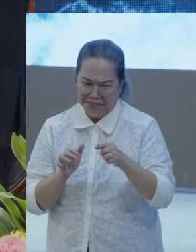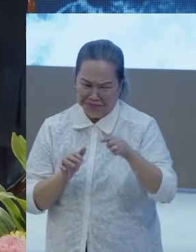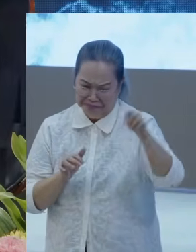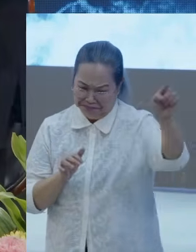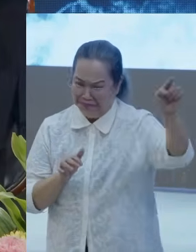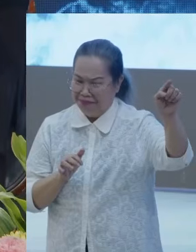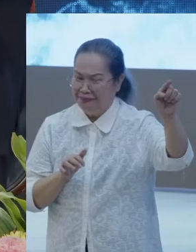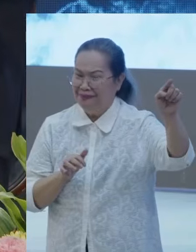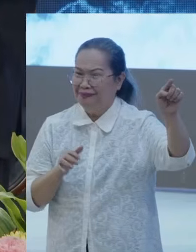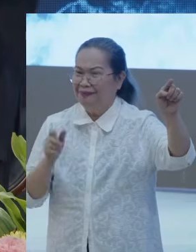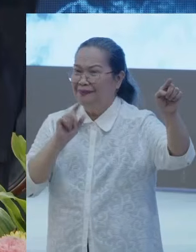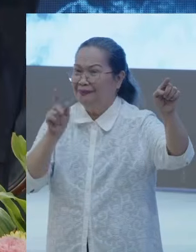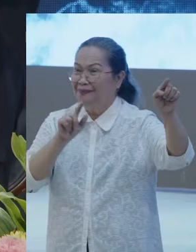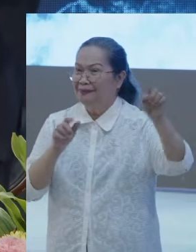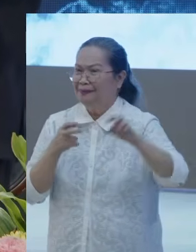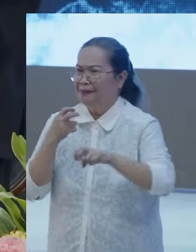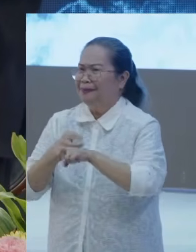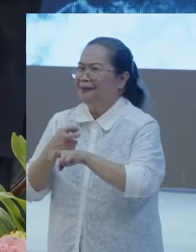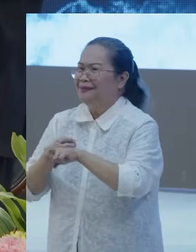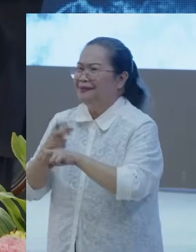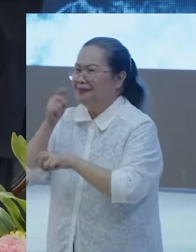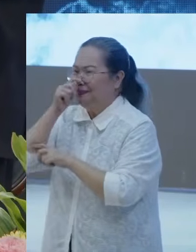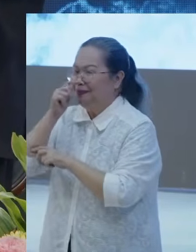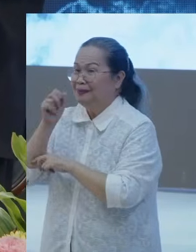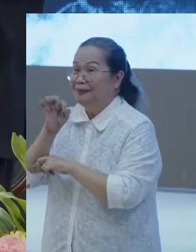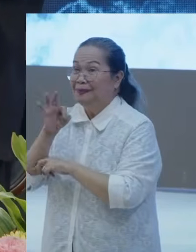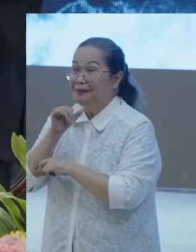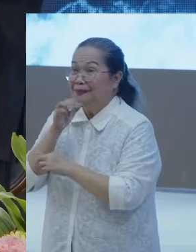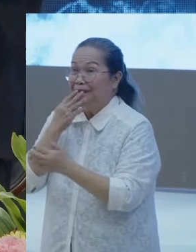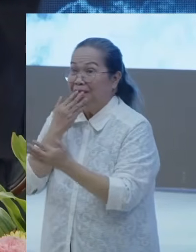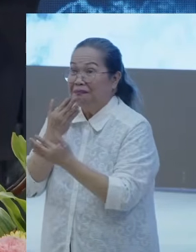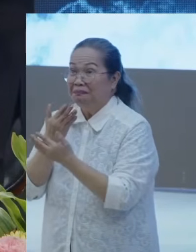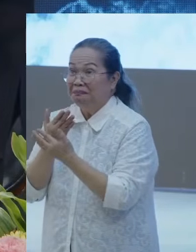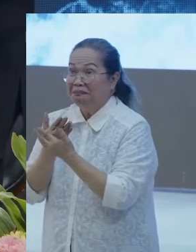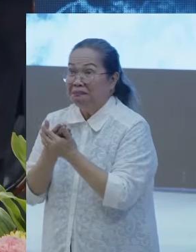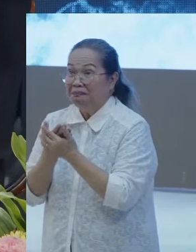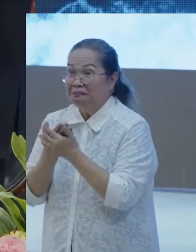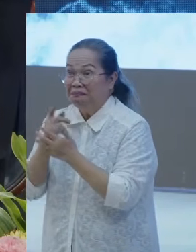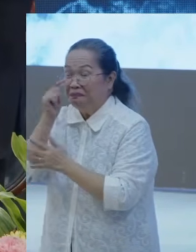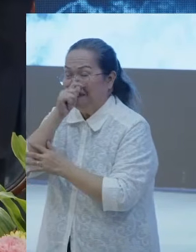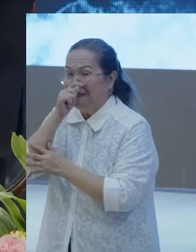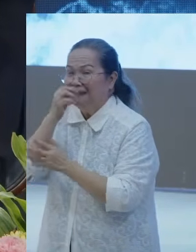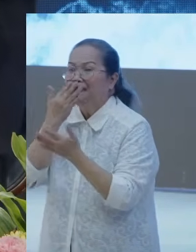Mahirap po Tagalogin, no? Hindi po maganda yung salita sa Tagalog.